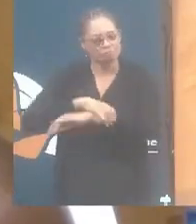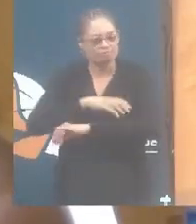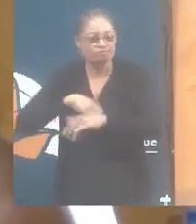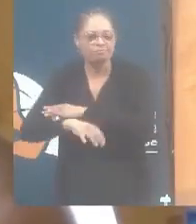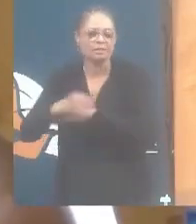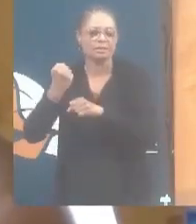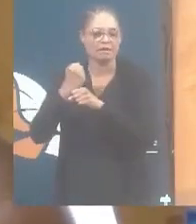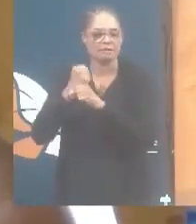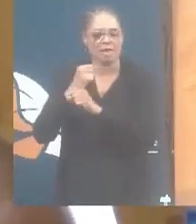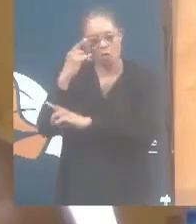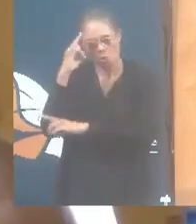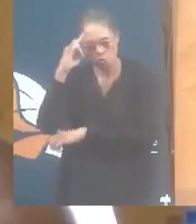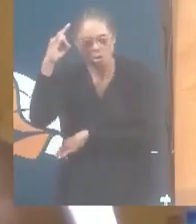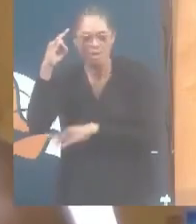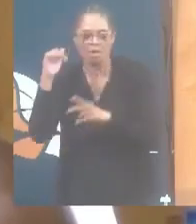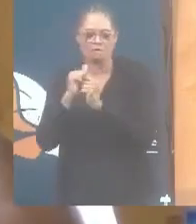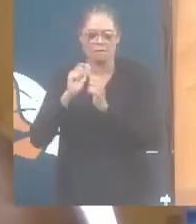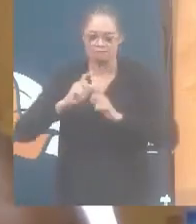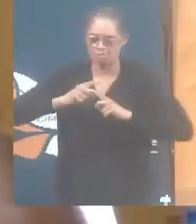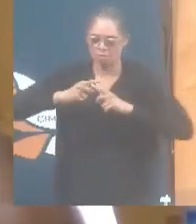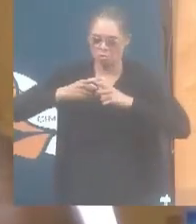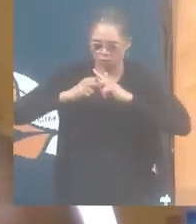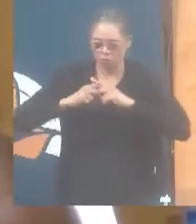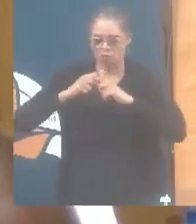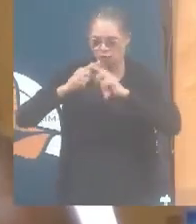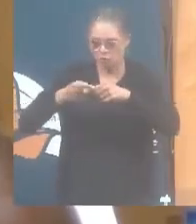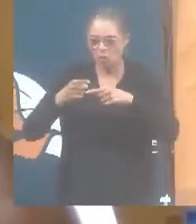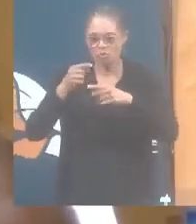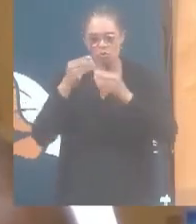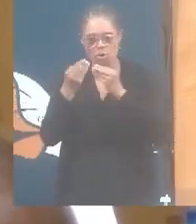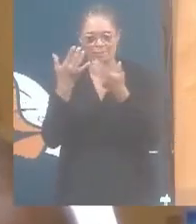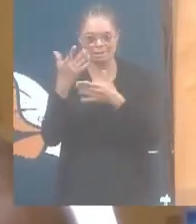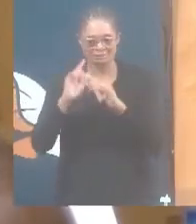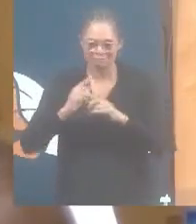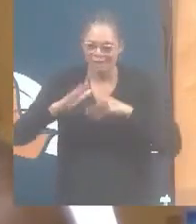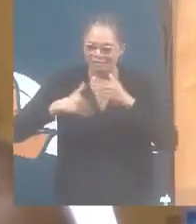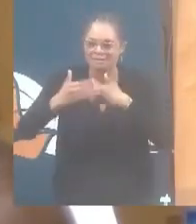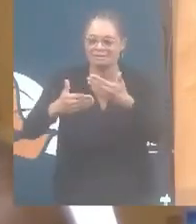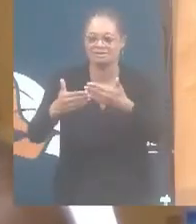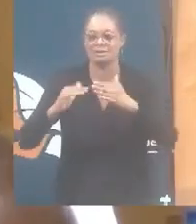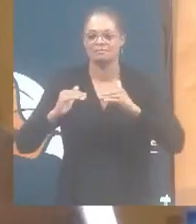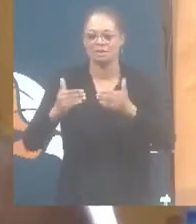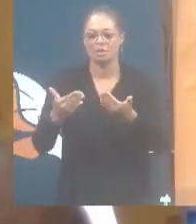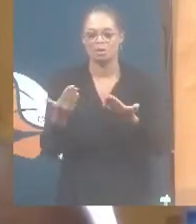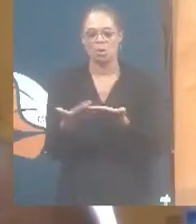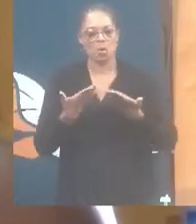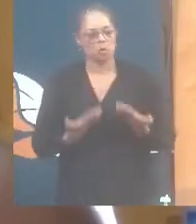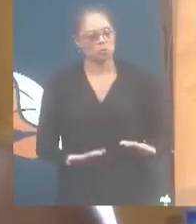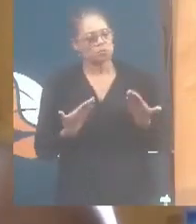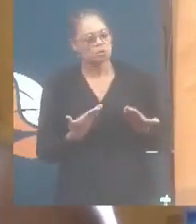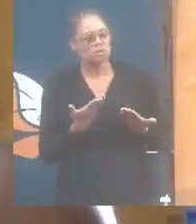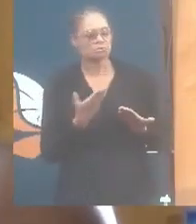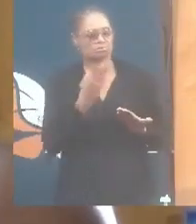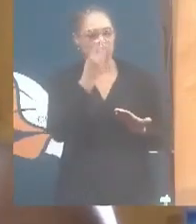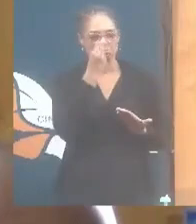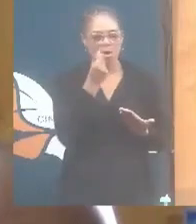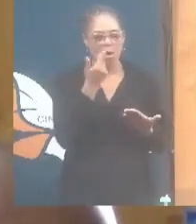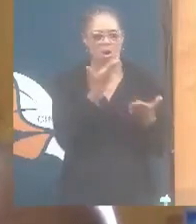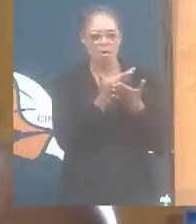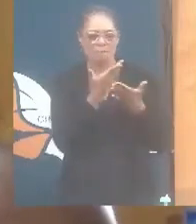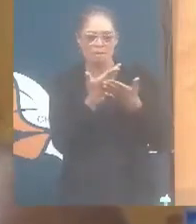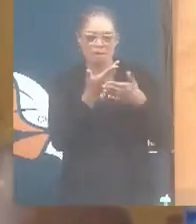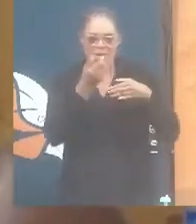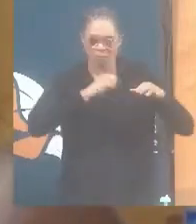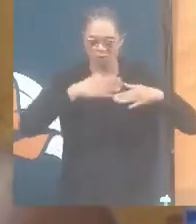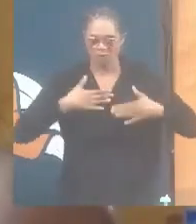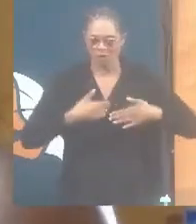avec honneur, avec conviction pour faire avancer la Martinique. Et aujourd'hui, nous trouvons que c'est une forme de démagogie